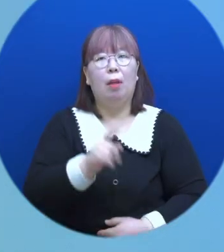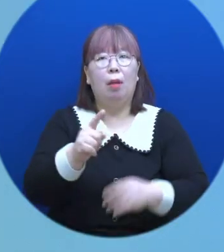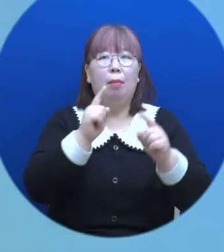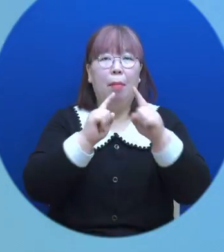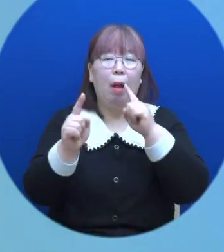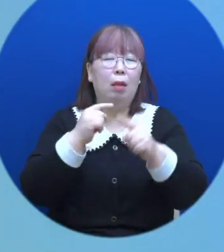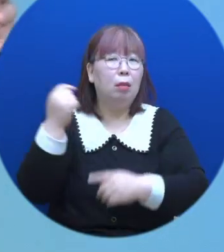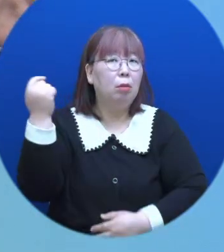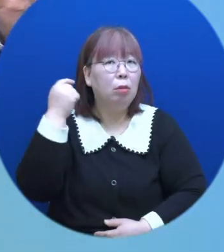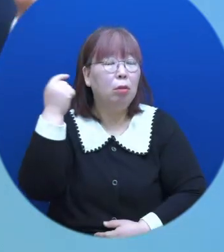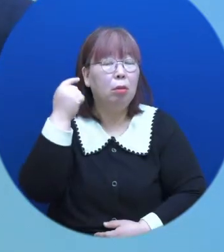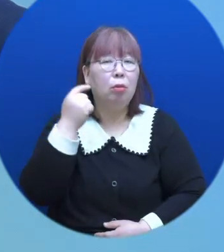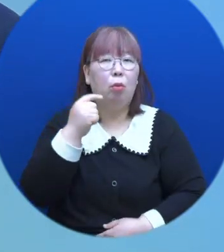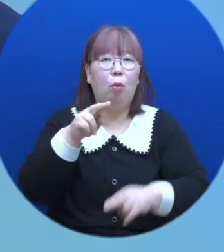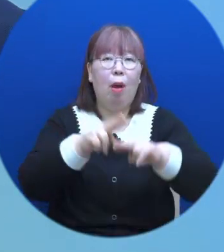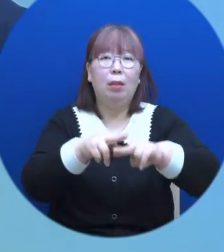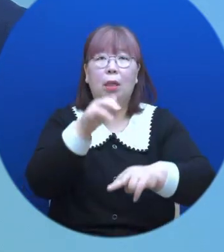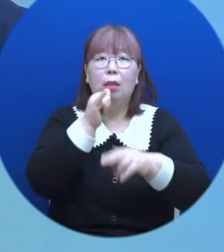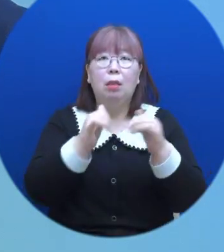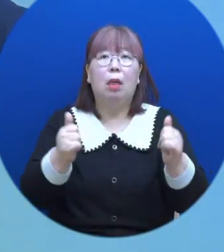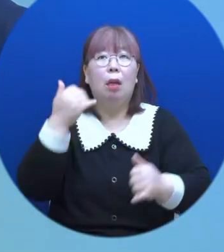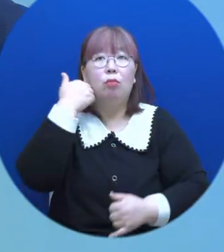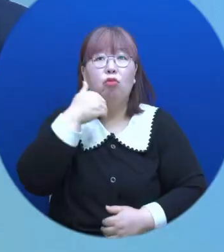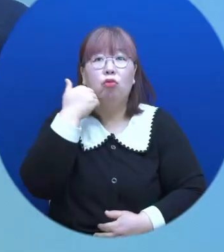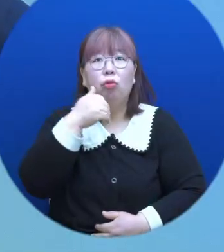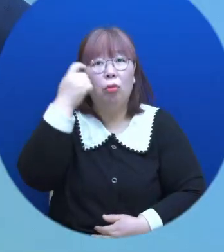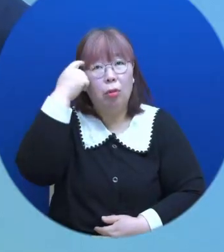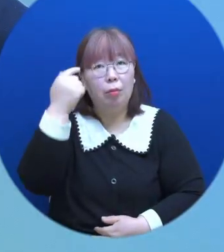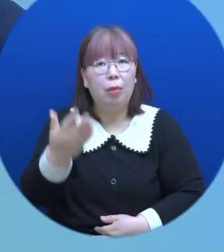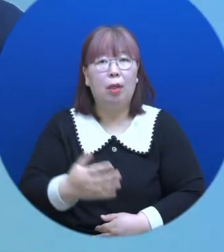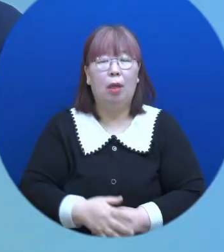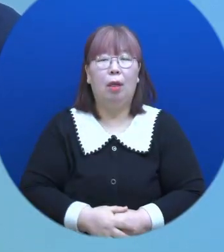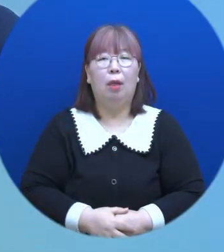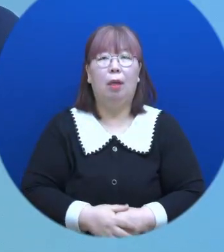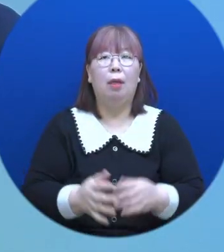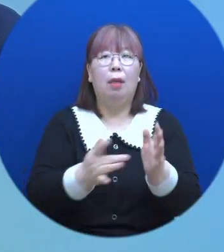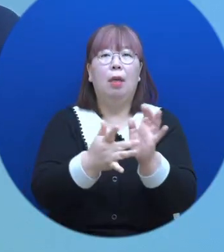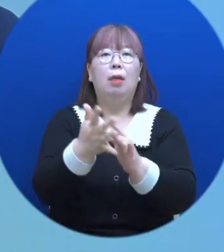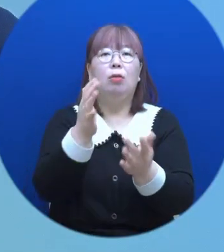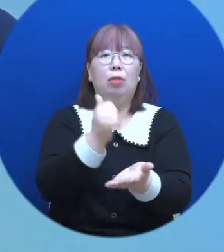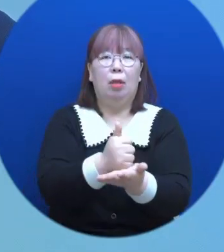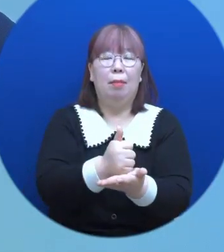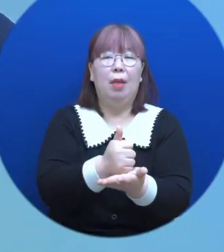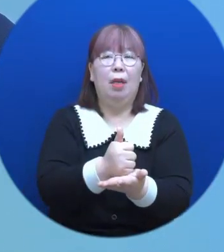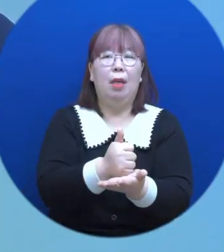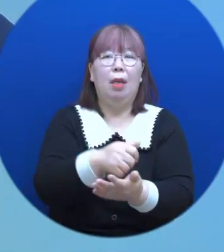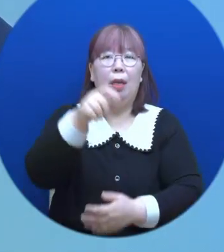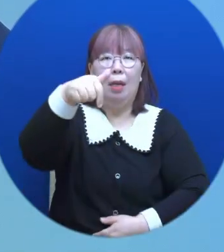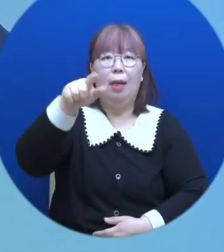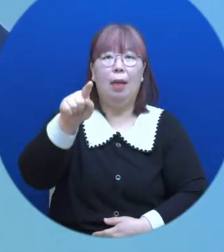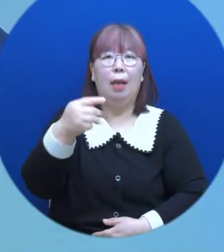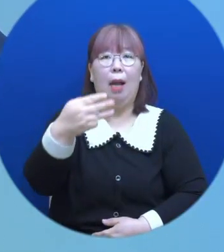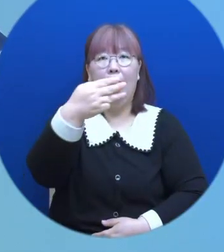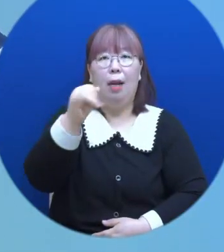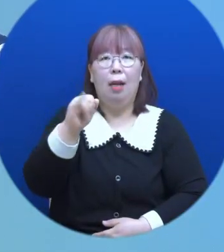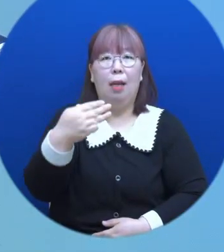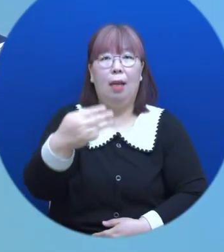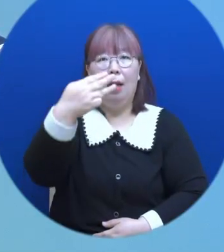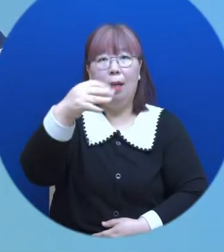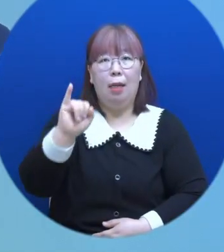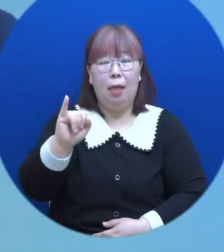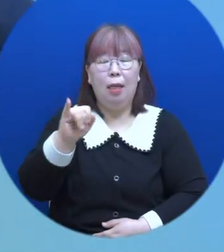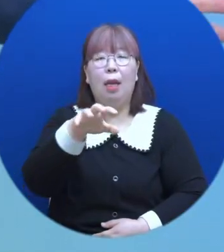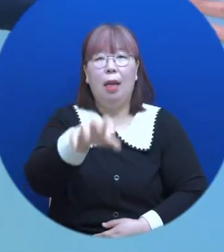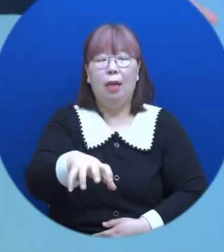있는 사람들은 누구였을까요? 예수님께서 갈릴리에서 사역을 시작했기